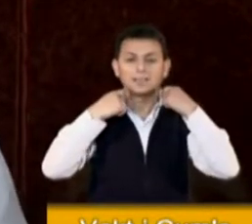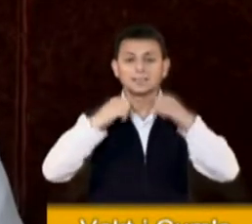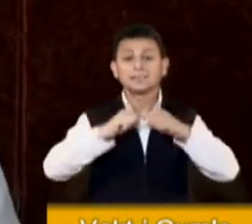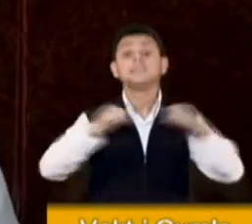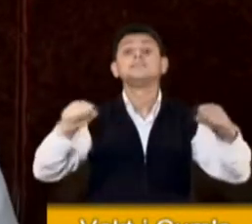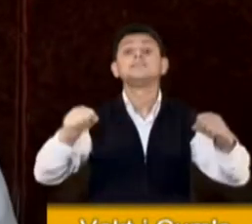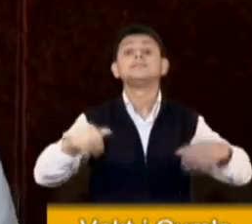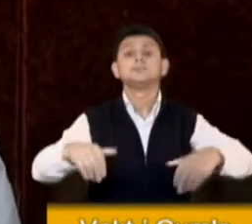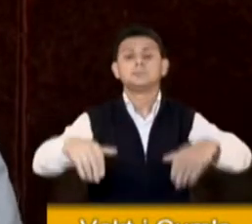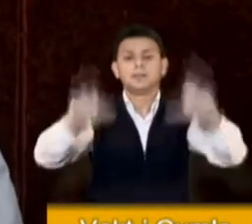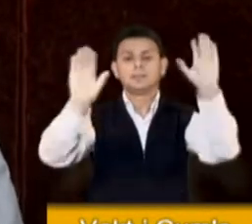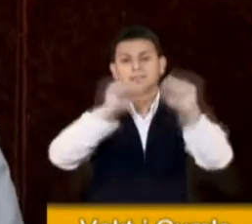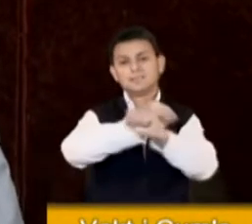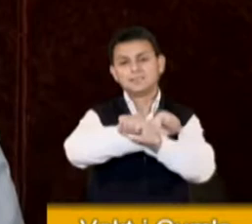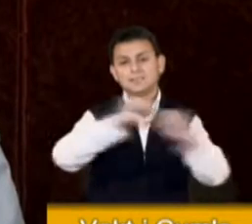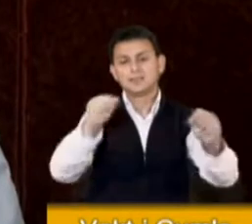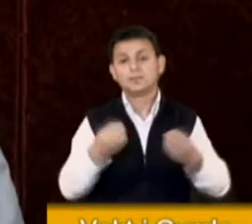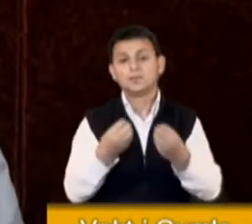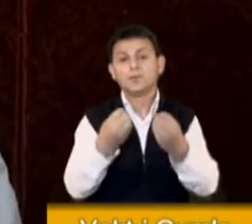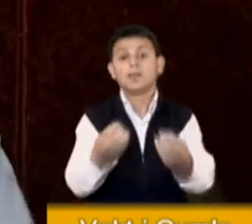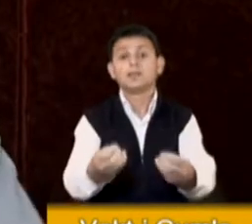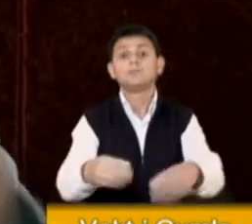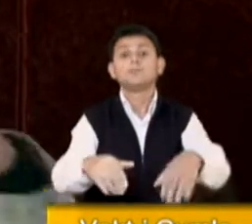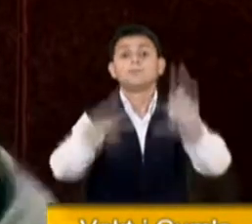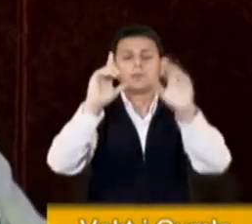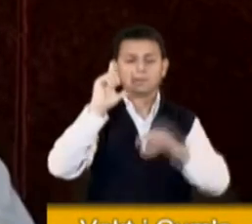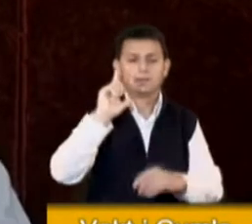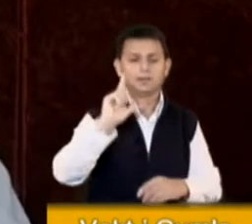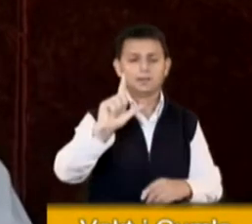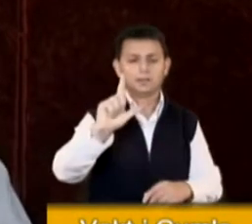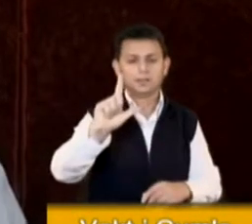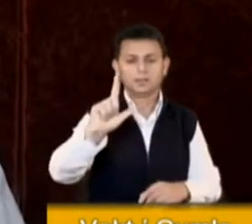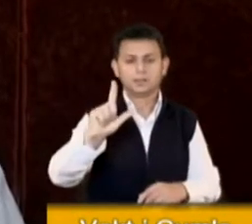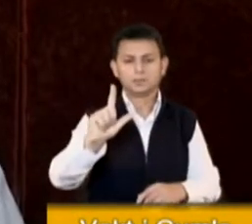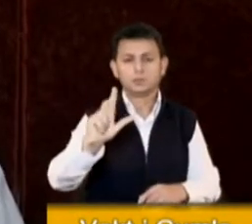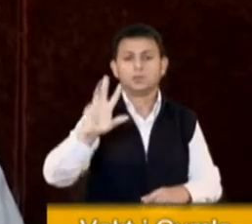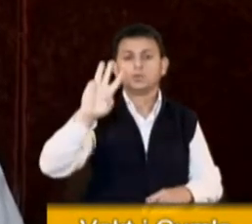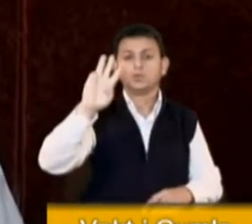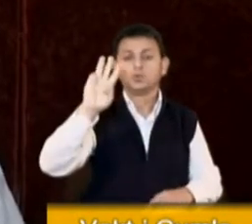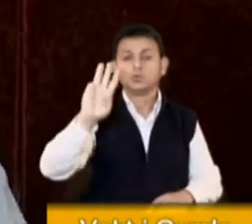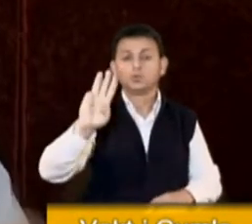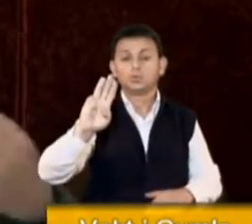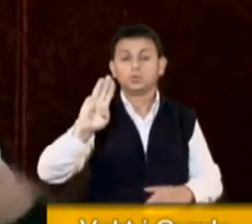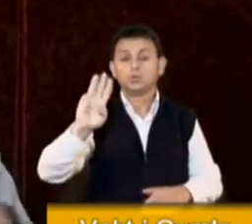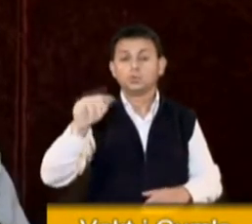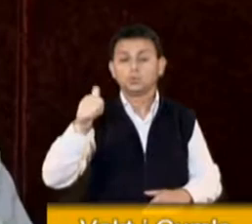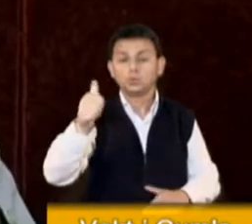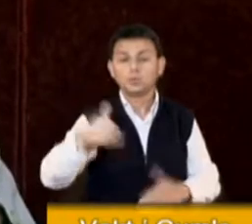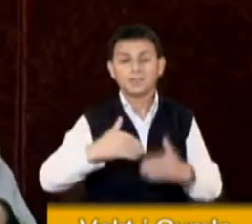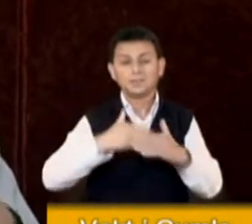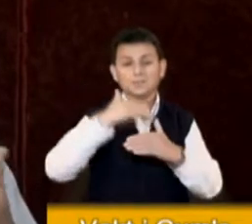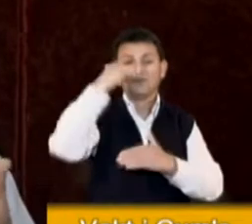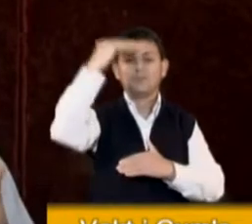yas tutmak caizdir. Zaten bu şekilde ifade etmeye çalıştığım tarzda